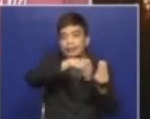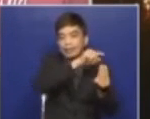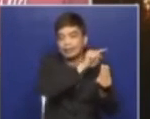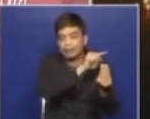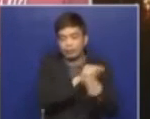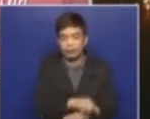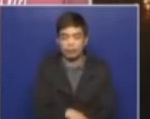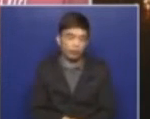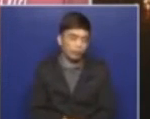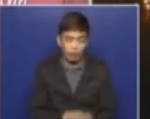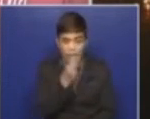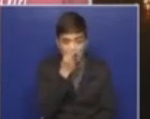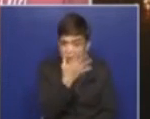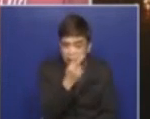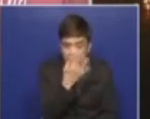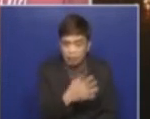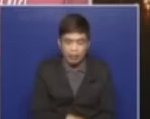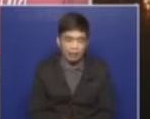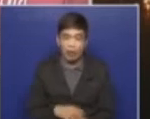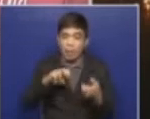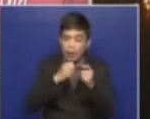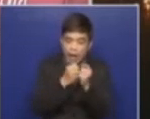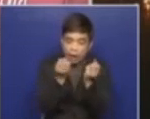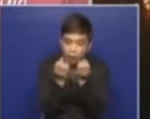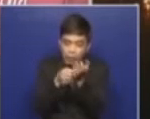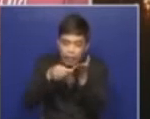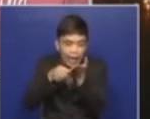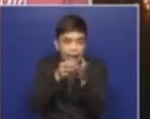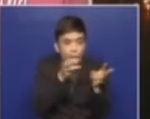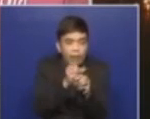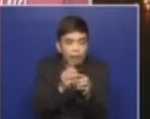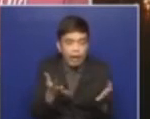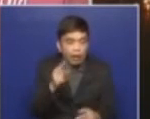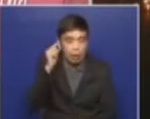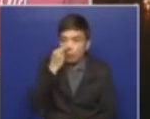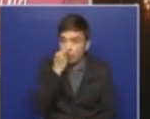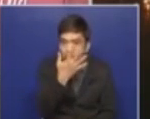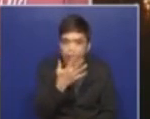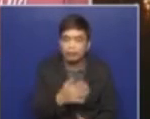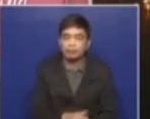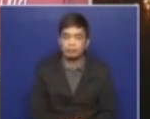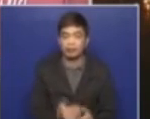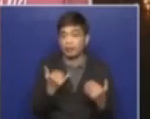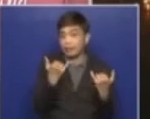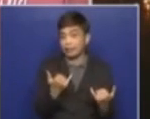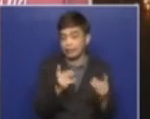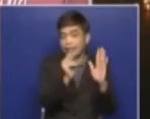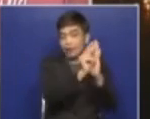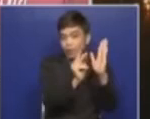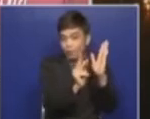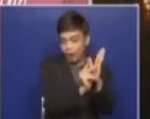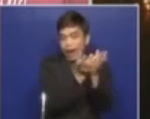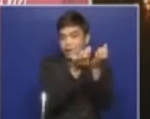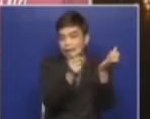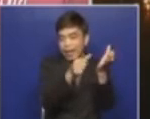ามืดมนค่ะดิฉันไม่เห็นว่าเราจะรอดจากวิกฤตครั้งนี้ได้อย่างไรแต่การแก้ไขรัฐธรรมนูญฉบับนี้เพียงแค่สมา